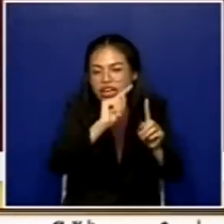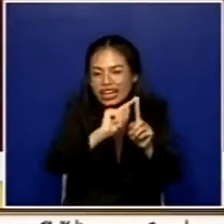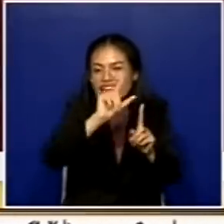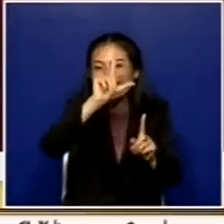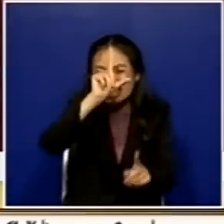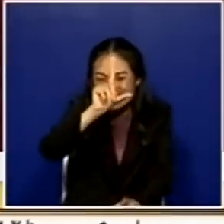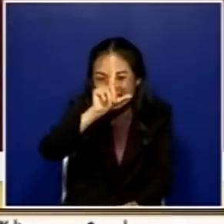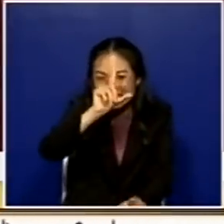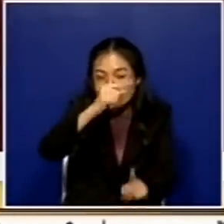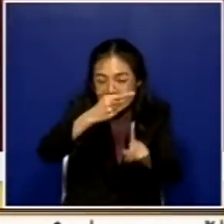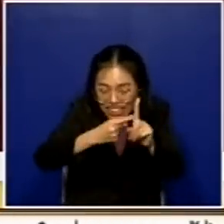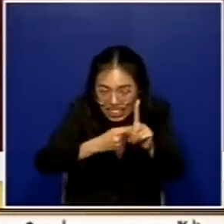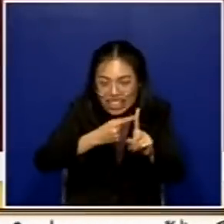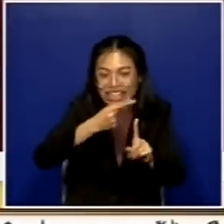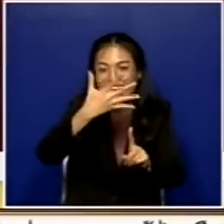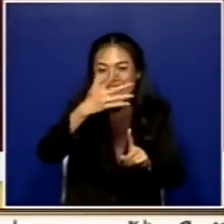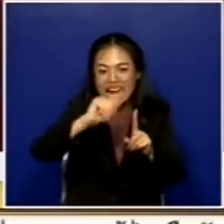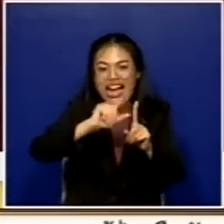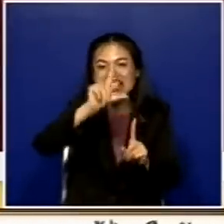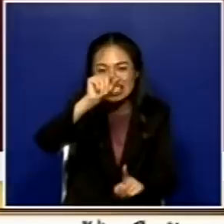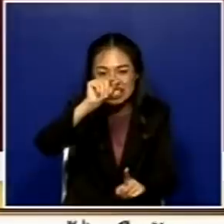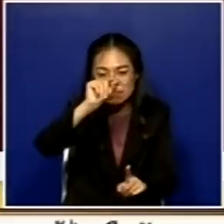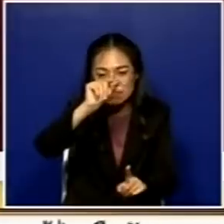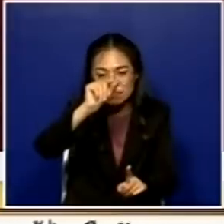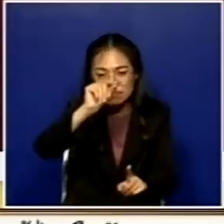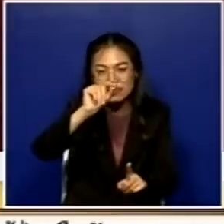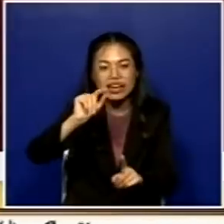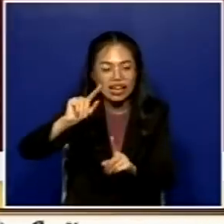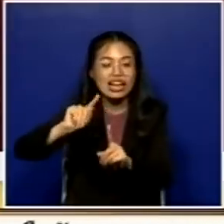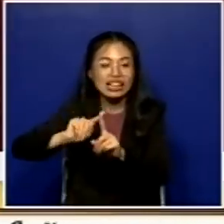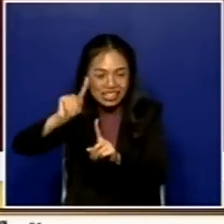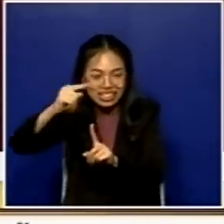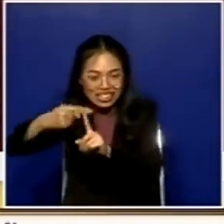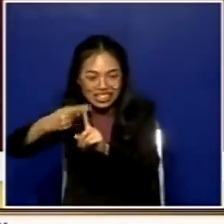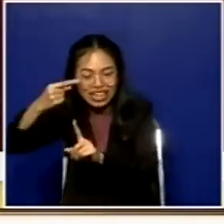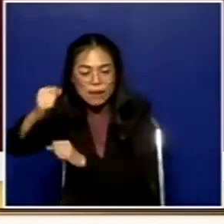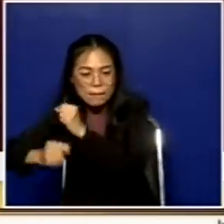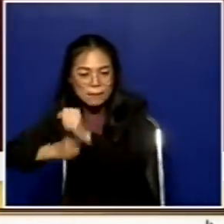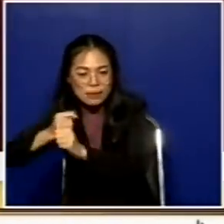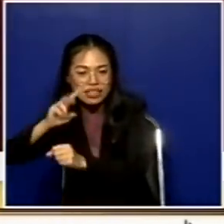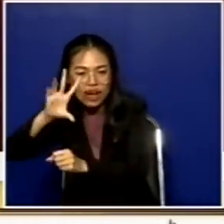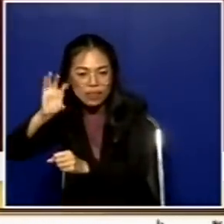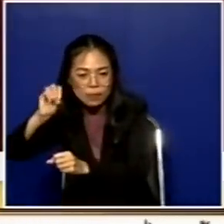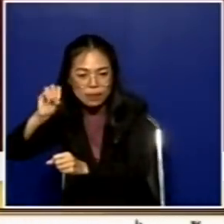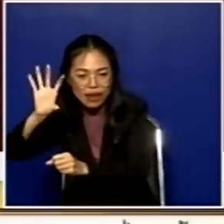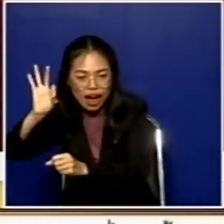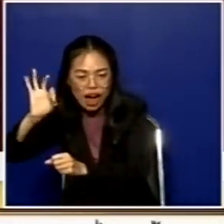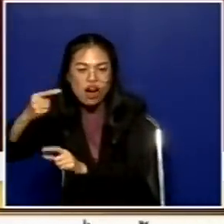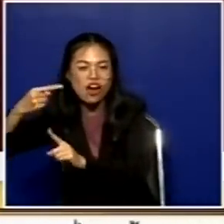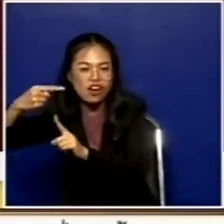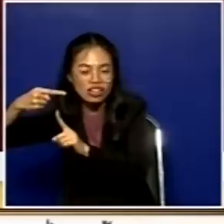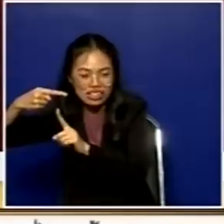พฤษภาคมปี 571 มักราคมปี 59แล้วก็ 3 เมศายนปี 63